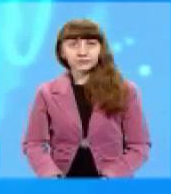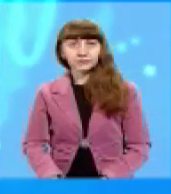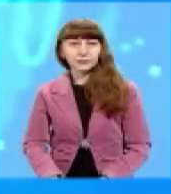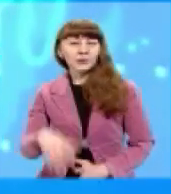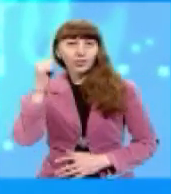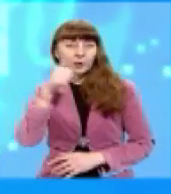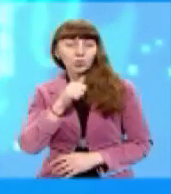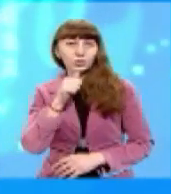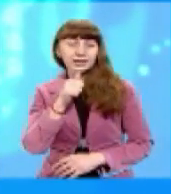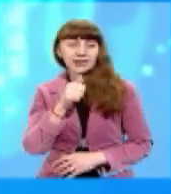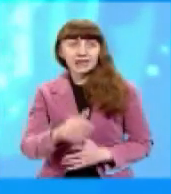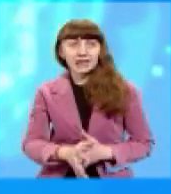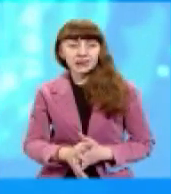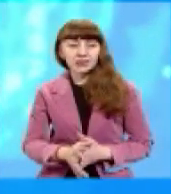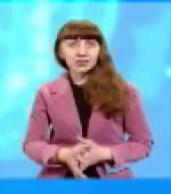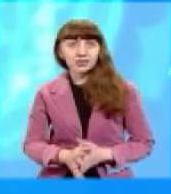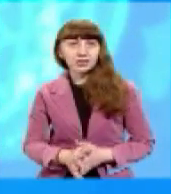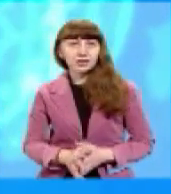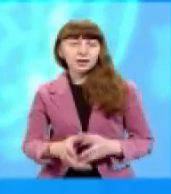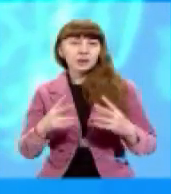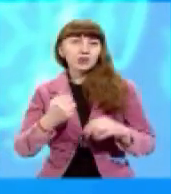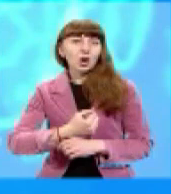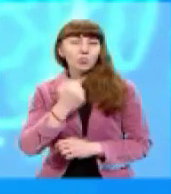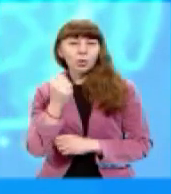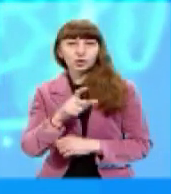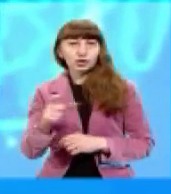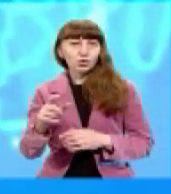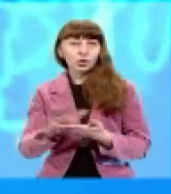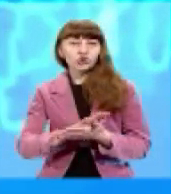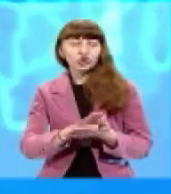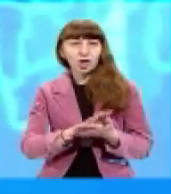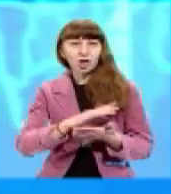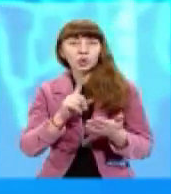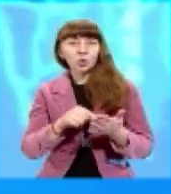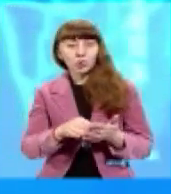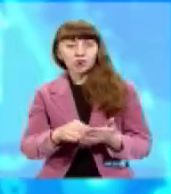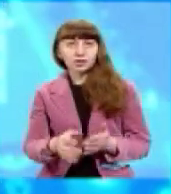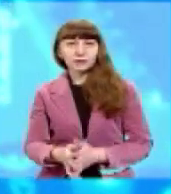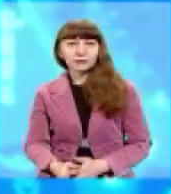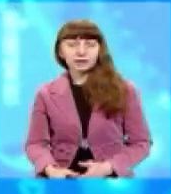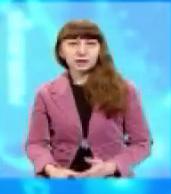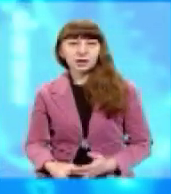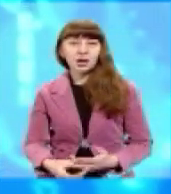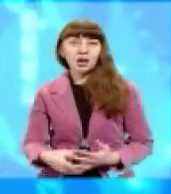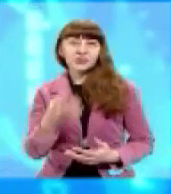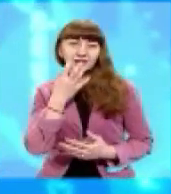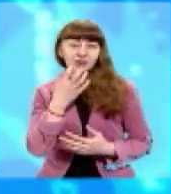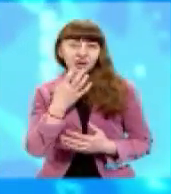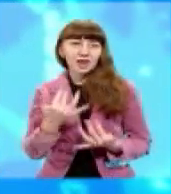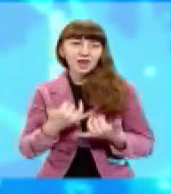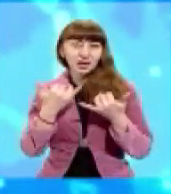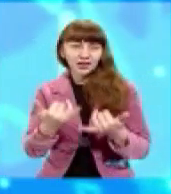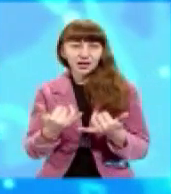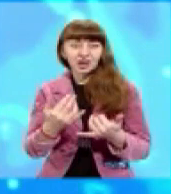Қостанайдың бет қаратпасы аясында қала көшелерін тазалап жүрген жұмысшылар ыстық шаймен бой жылытты. Қайырымдылық шарасын облыстық жастар